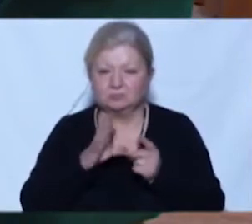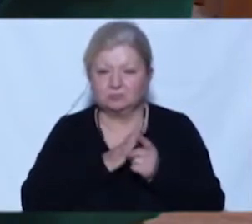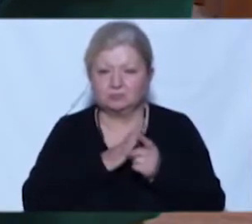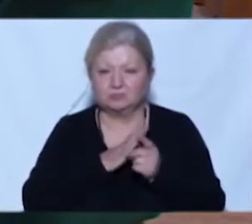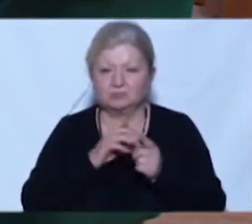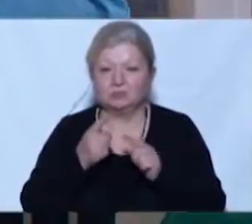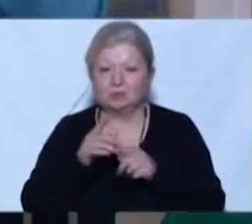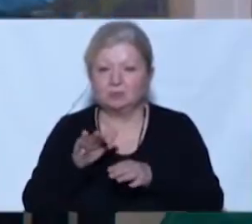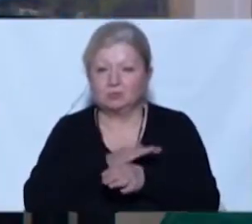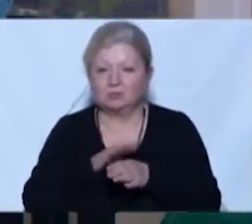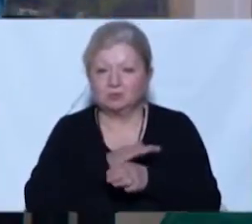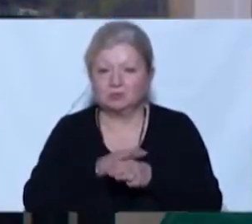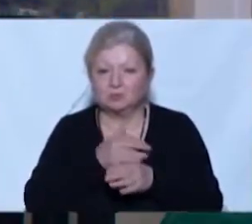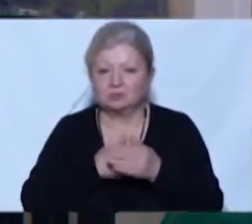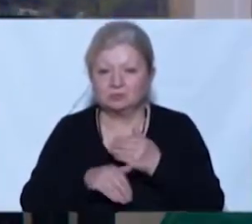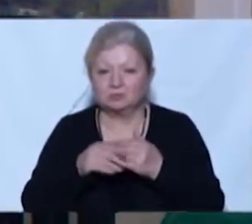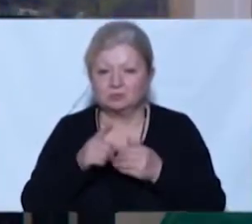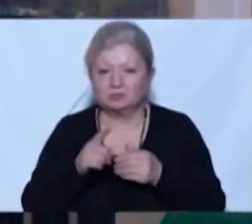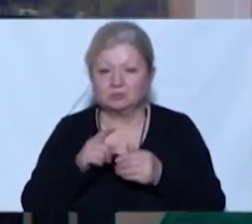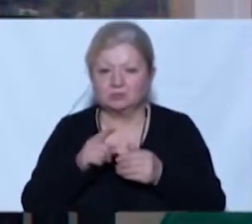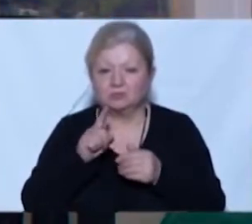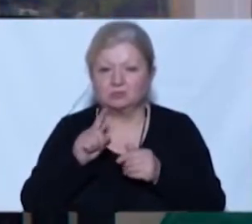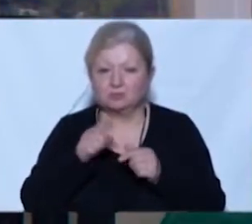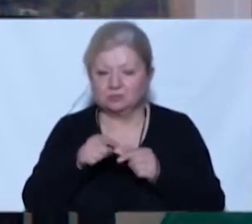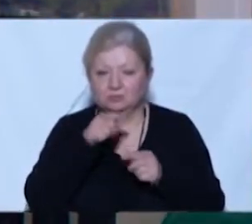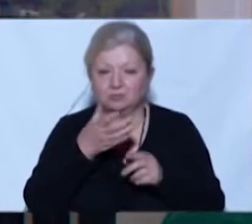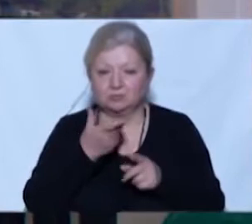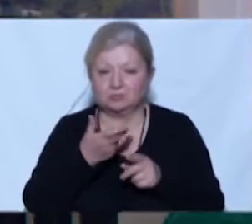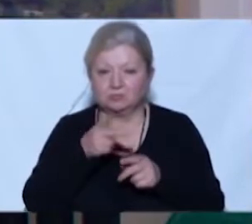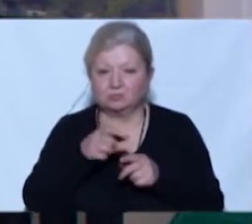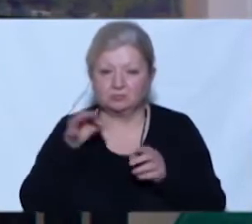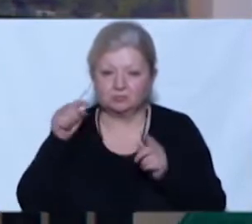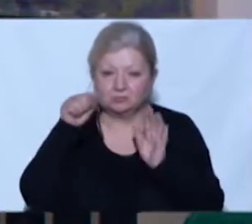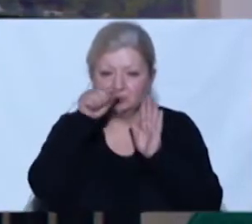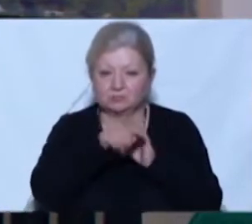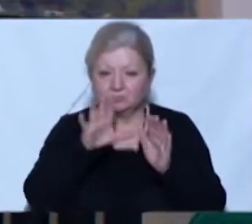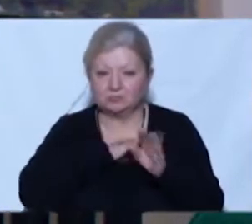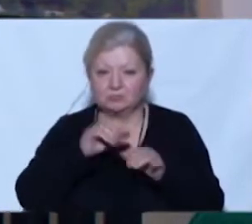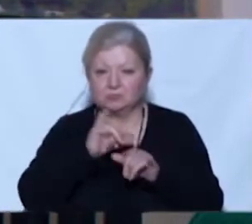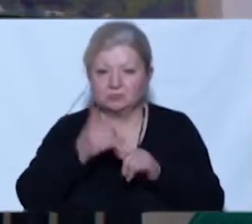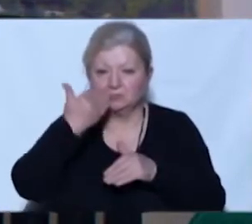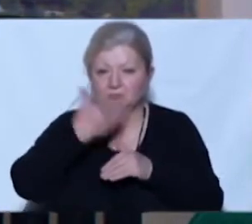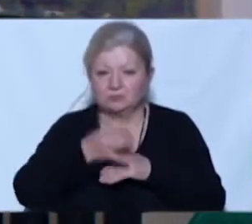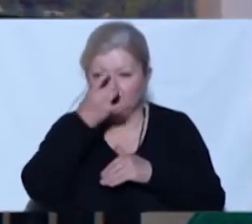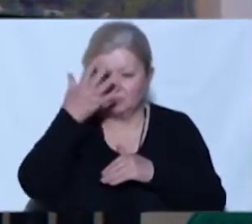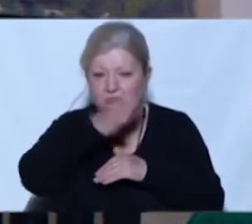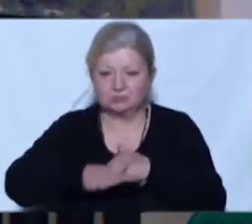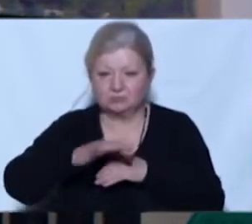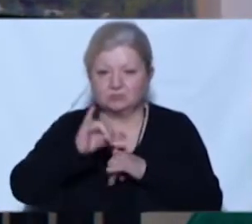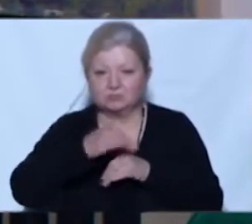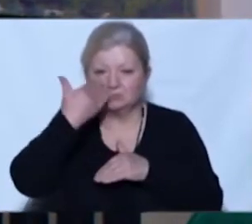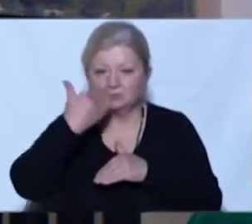რატომ კეთილი იმედის? Სწორედ ამ კონცხთან მიღწევით მათ ნახეს სად მთავრდებოდა აფრიკის კონტინენტი და ამის შემდეგ